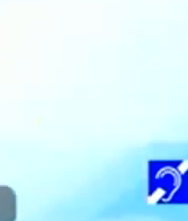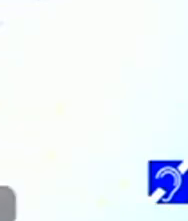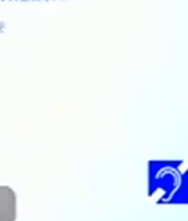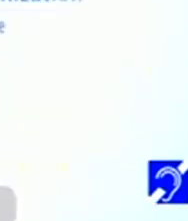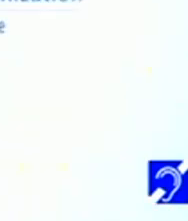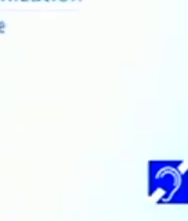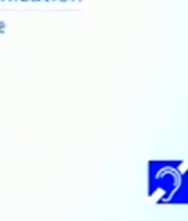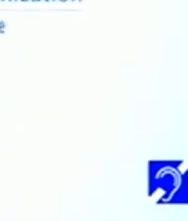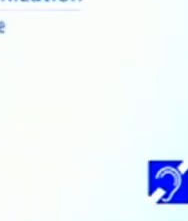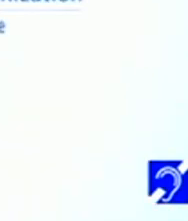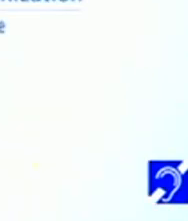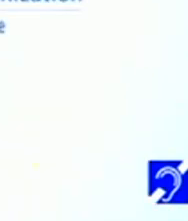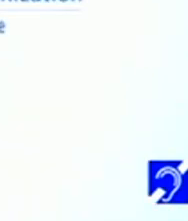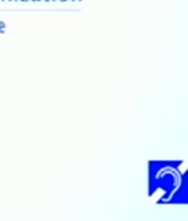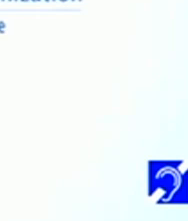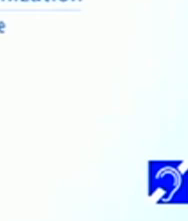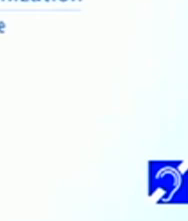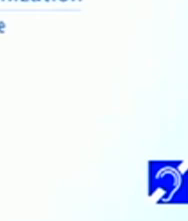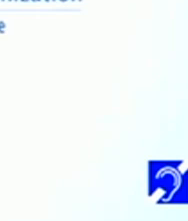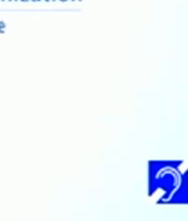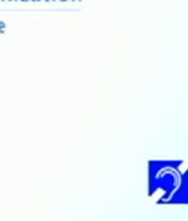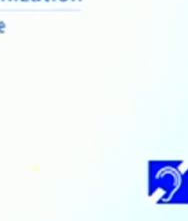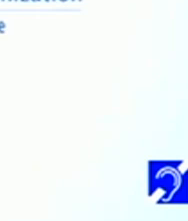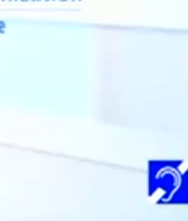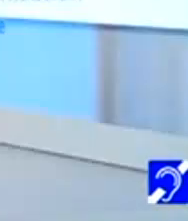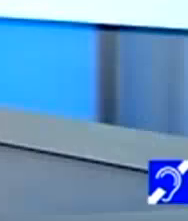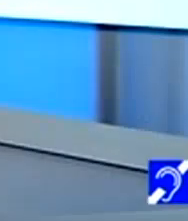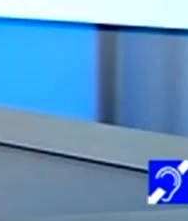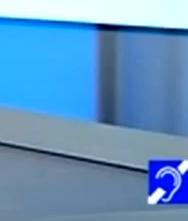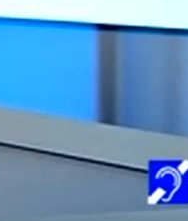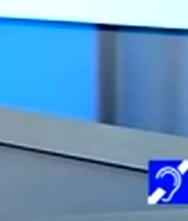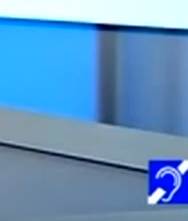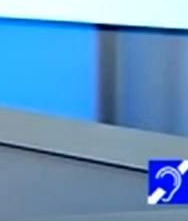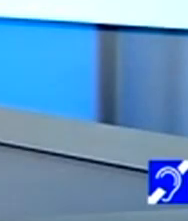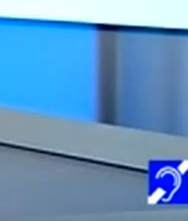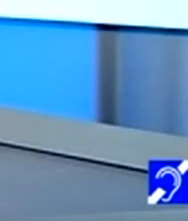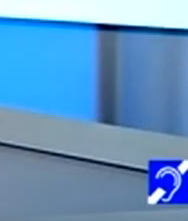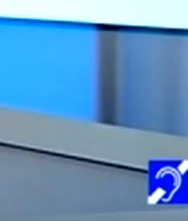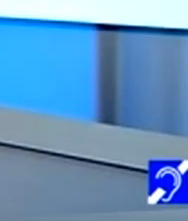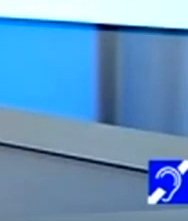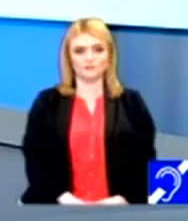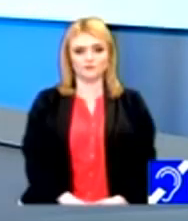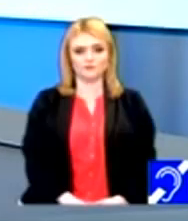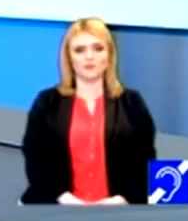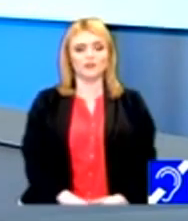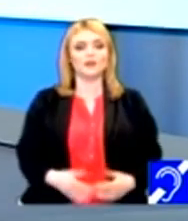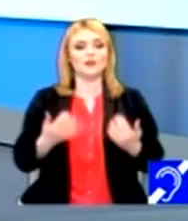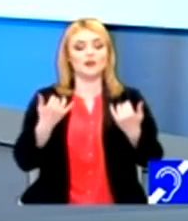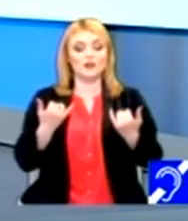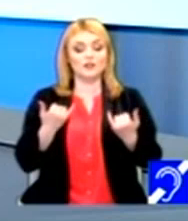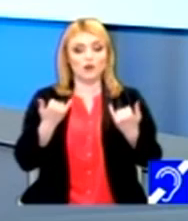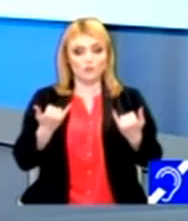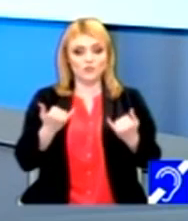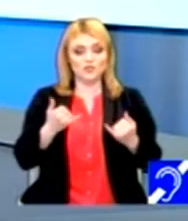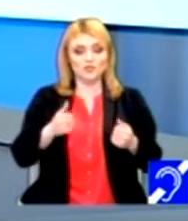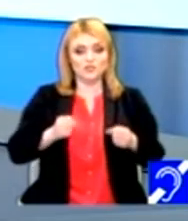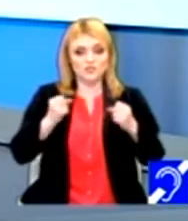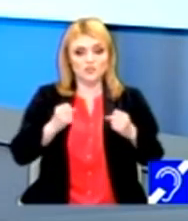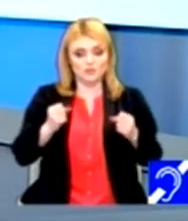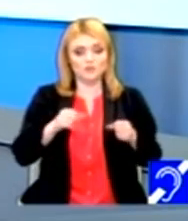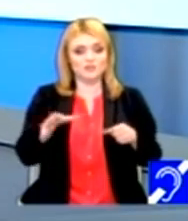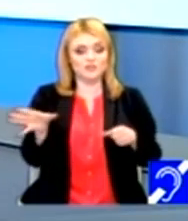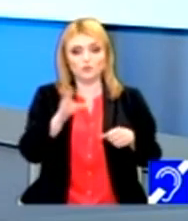membre se ridică undeva la 3,8 trilioane de euro, însă pentru relansarea economiei europene estimează unele voci că e